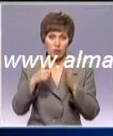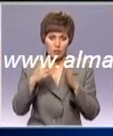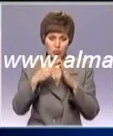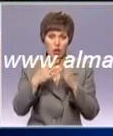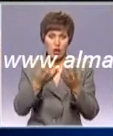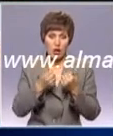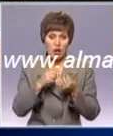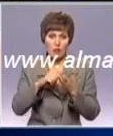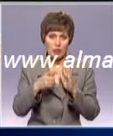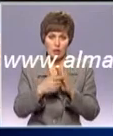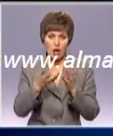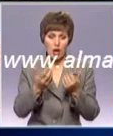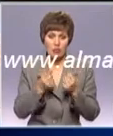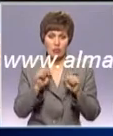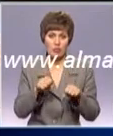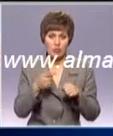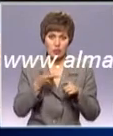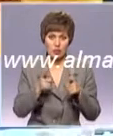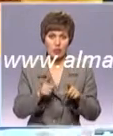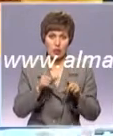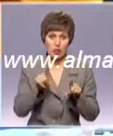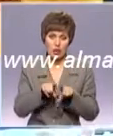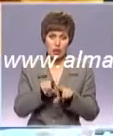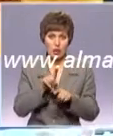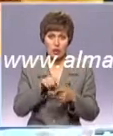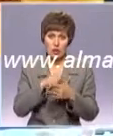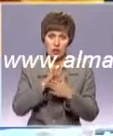көрінеді. Мысалы қаншалықты дұрыс? Мен сіздерге қазір айтып кетейін, Алматыда совет өкіметінен